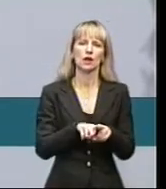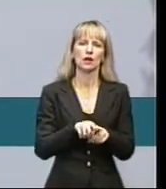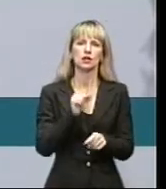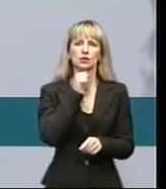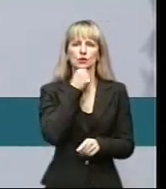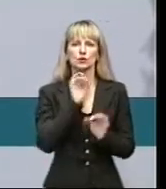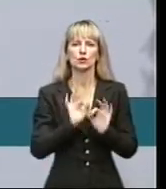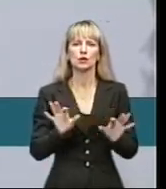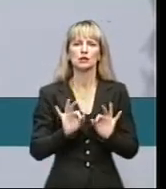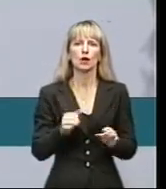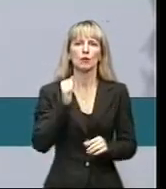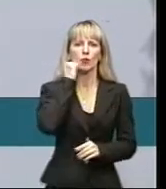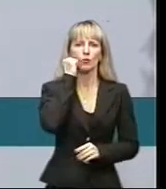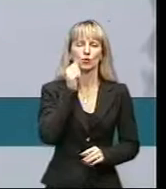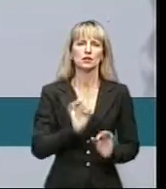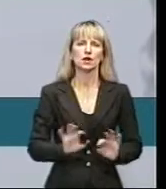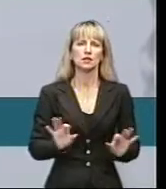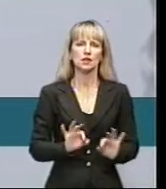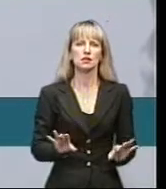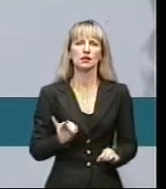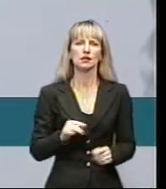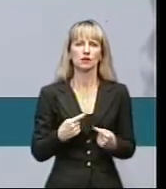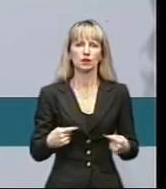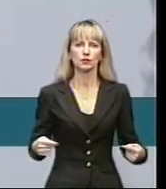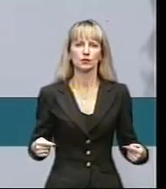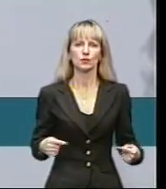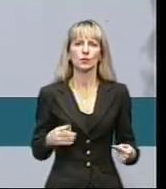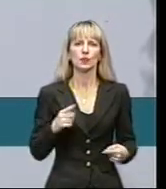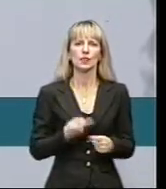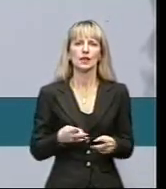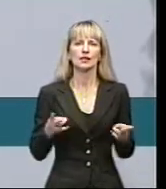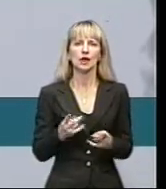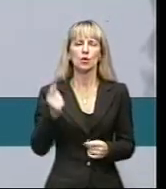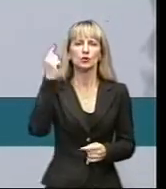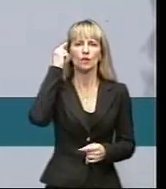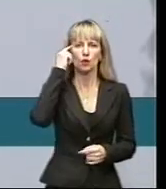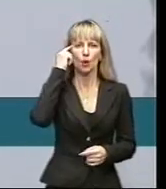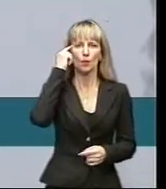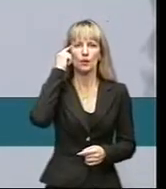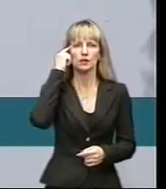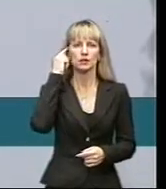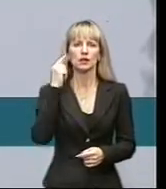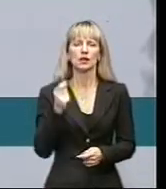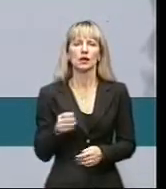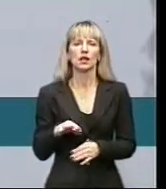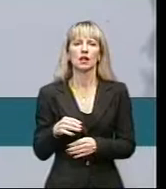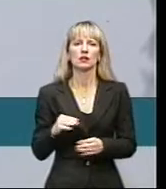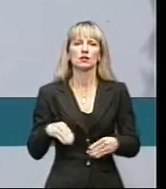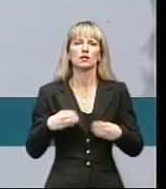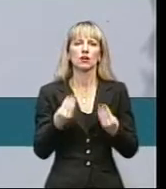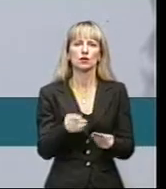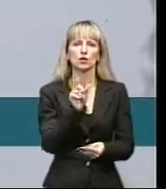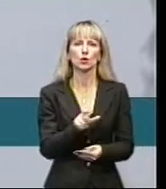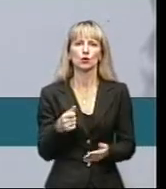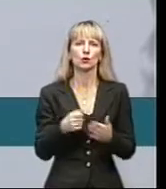дідусь розказував, от бабуся розказувала і так далі. Це треба усвідомити, донести до людей,